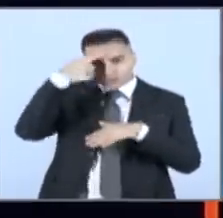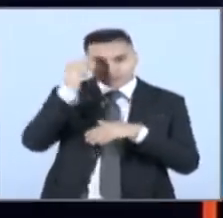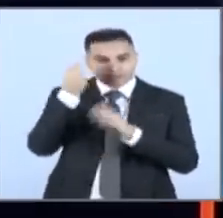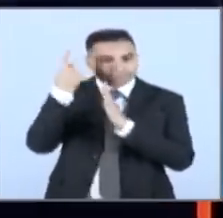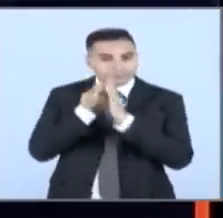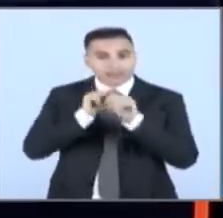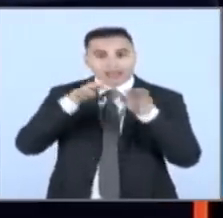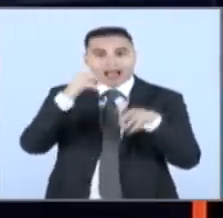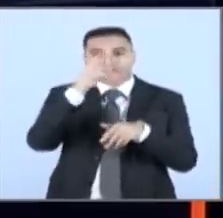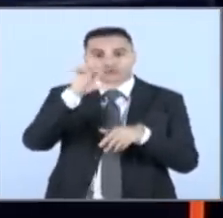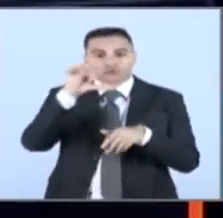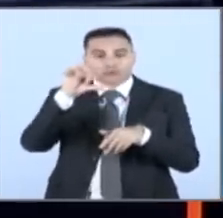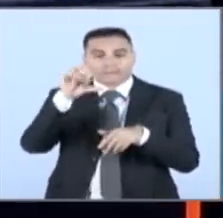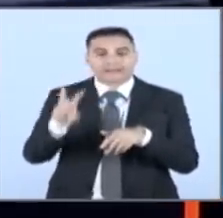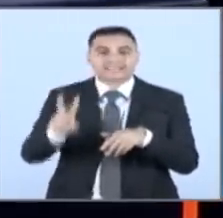اتنشرت